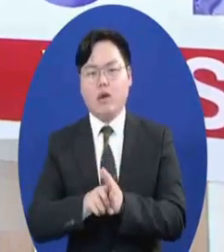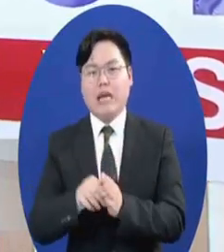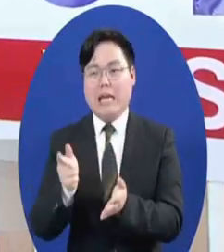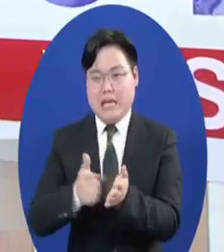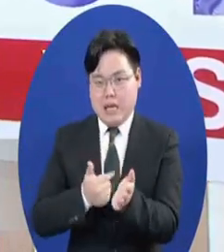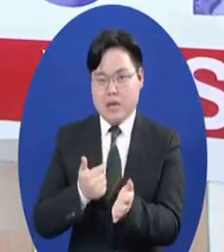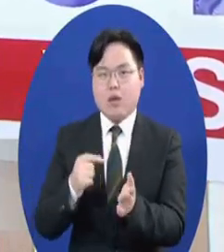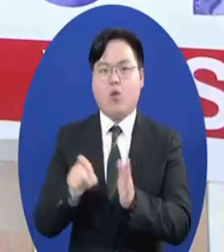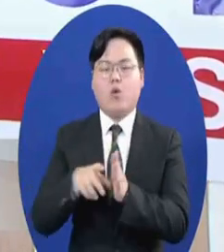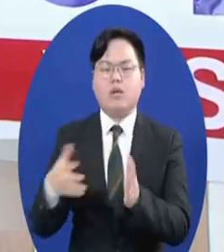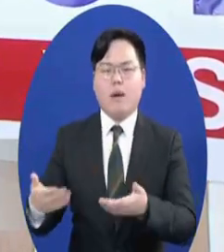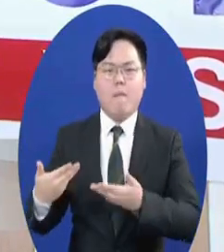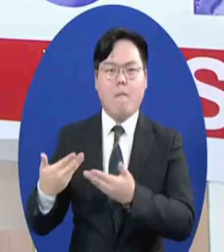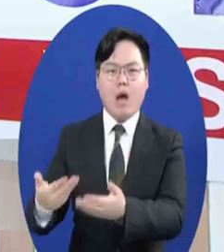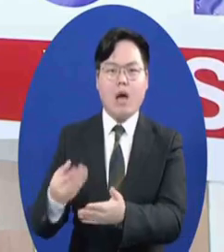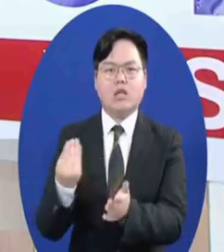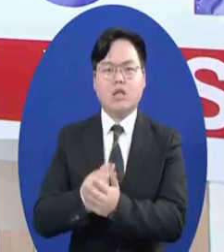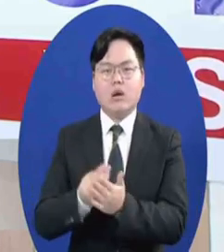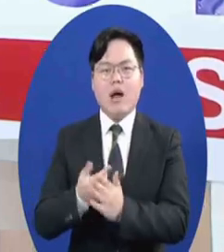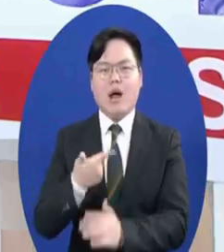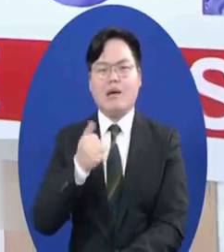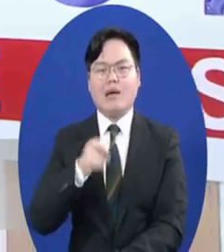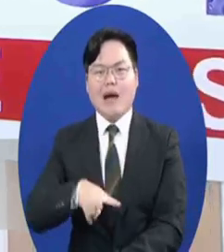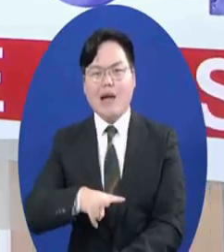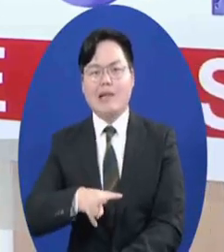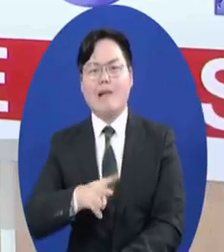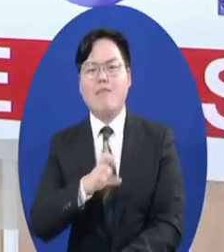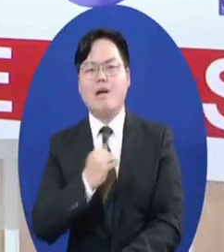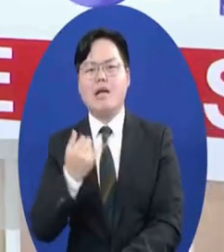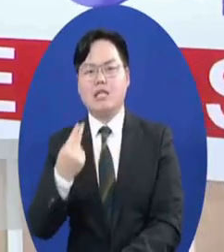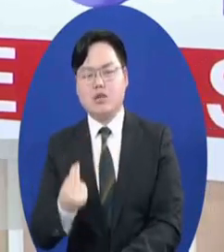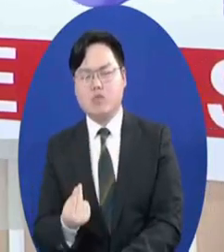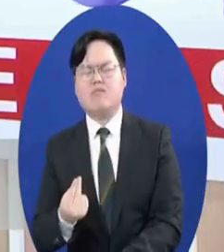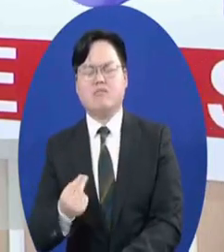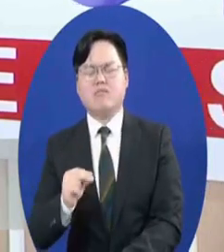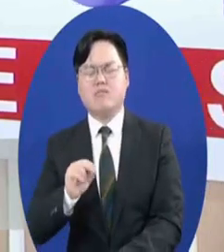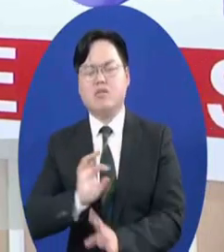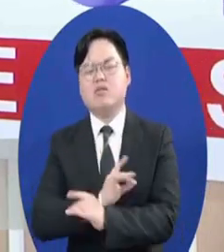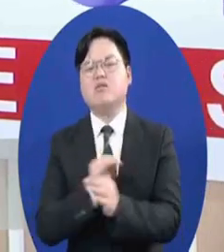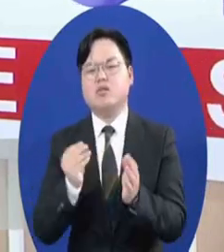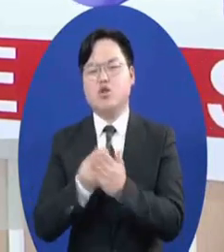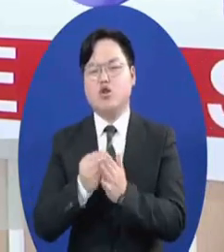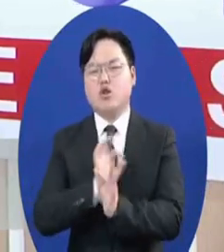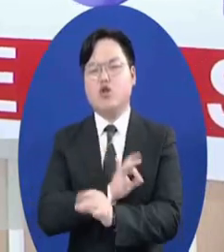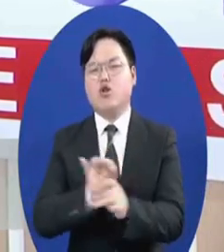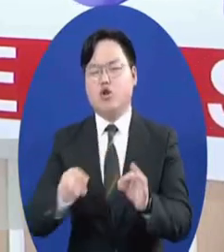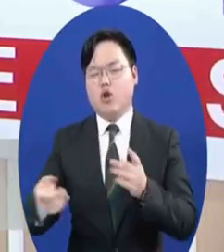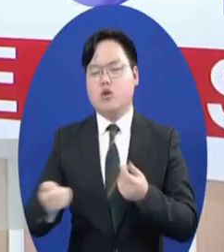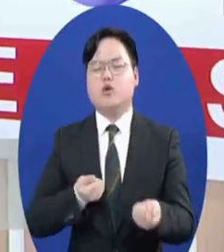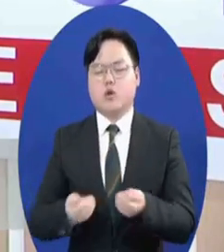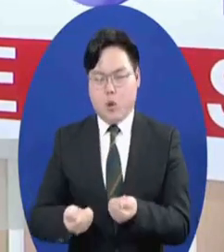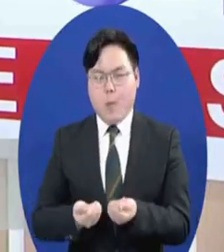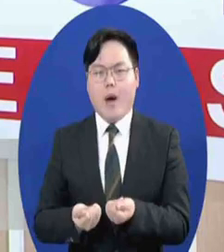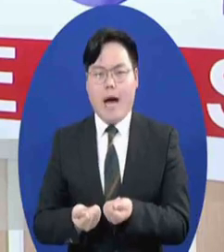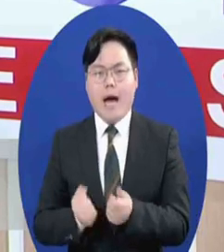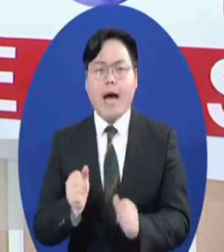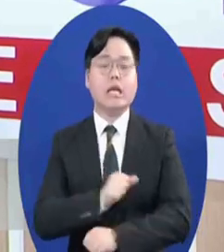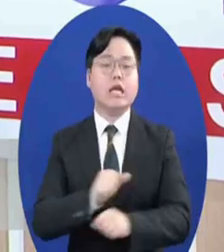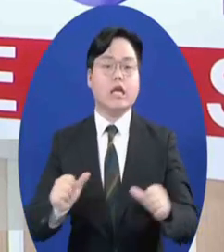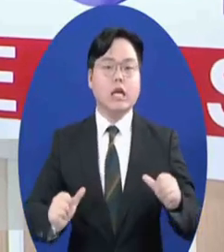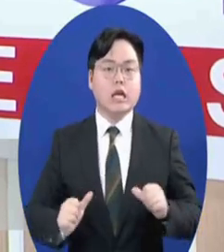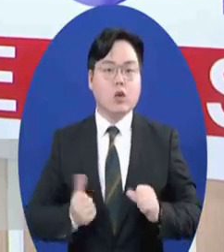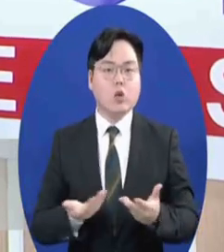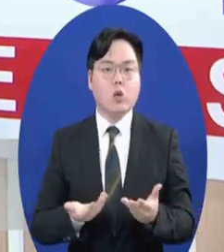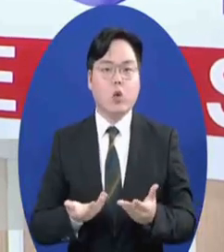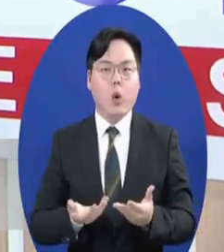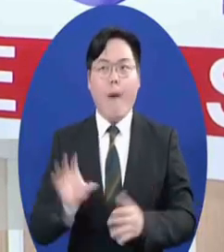хугацаа өгөөд одоо тэр галын байцагч гэж юм явуулаа сонлын авдаг болно ч гэдэм үү. Иймэрхүү байдлаар зохицуулдаг юм гэсэн. Тэгэхээр иргэн